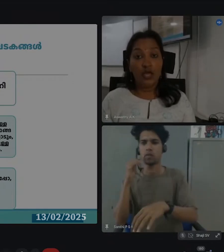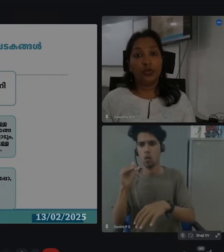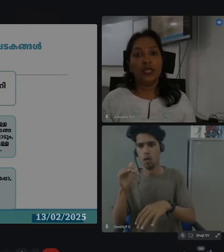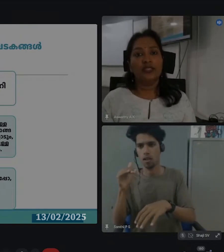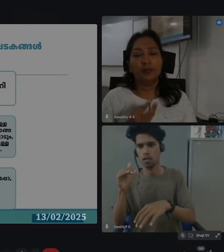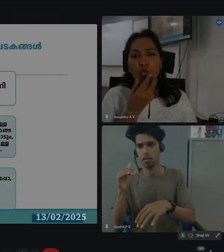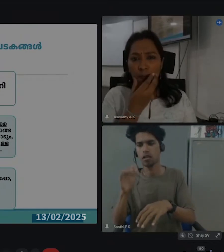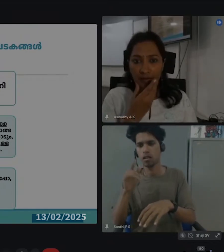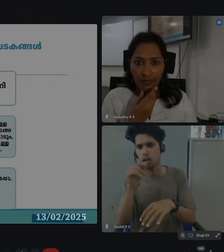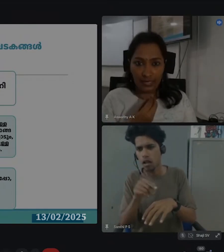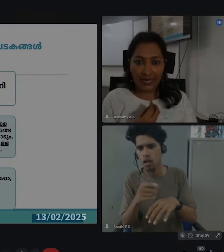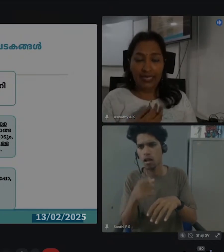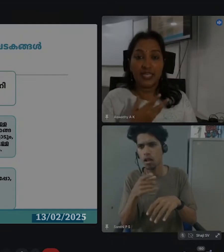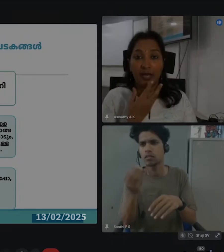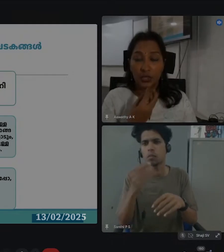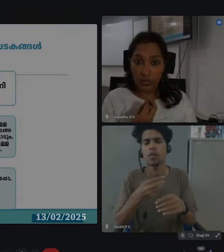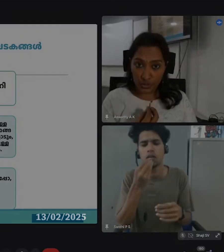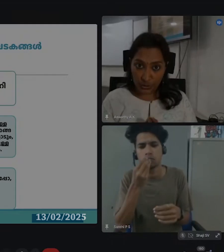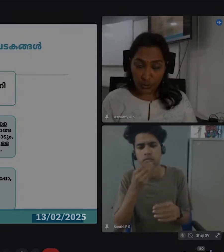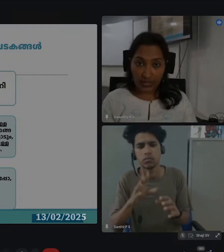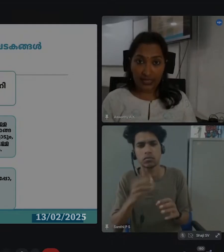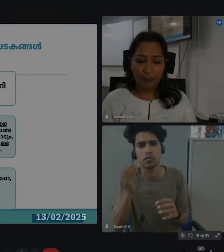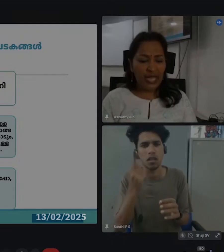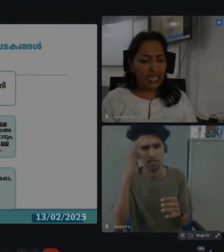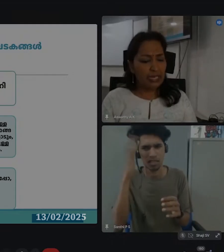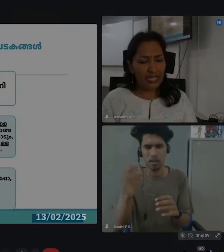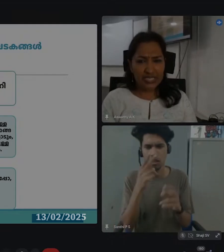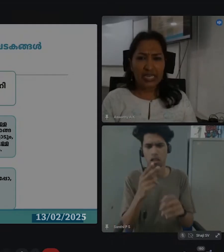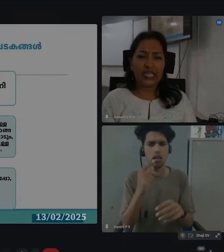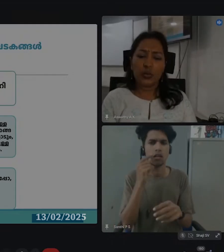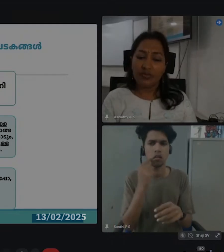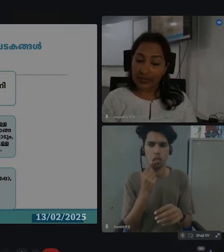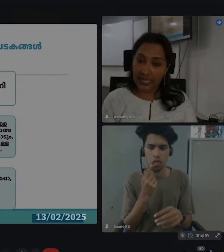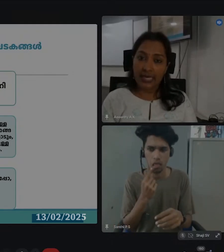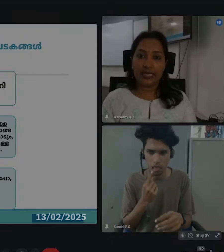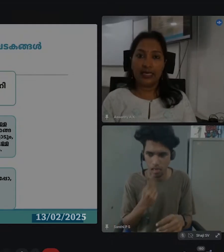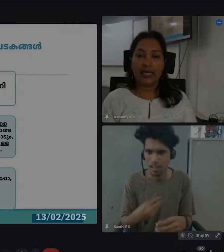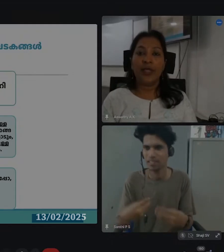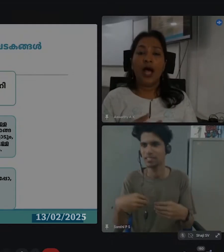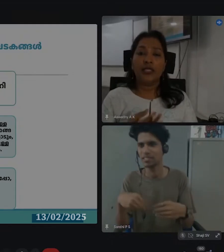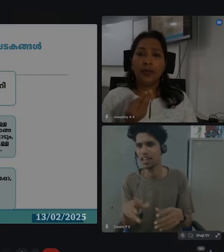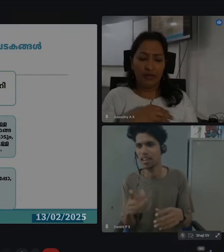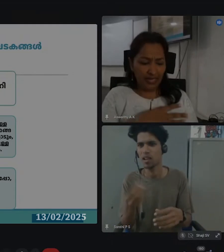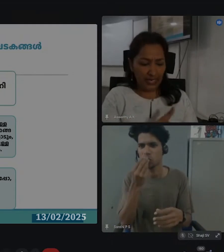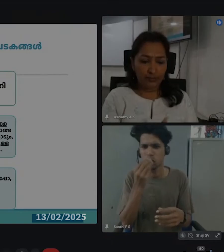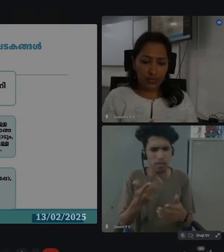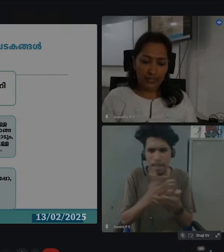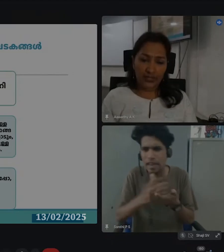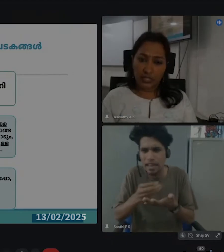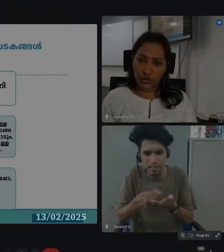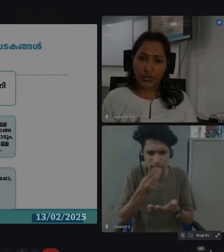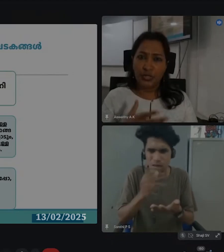അവസ്ഥയിൽ കുഞ്ഞുങ്ങൾ ചിലപ്പോൾ തുപ്പൽ വളരെ അധികമായിട്ട് ഒലിച്ചു പോയിക്കൊണ്ടിരിക്കാം, അല്ലെങ്കിൽ ഭക്ഷണം കഴിക്കുന്ന ഒരു വൃത്തിയില്ലാതെ കഴിക്കും, അതും അവിടെ